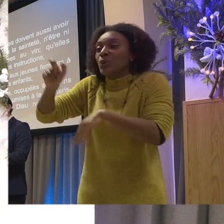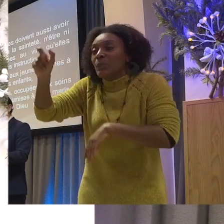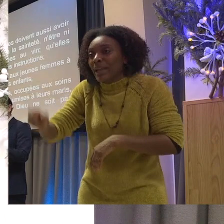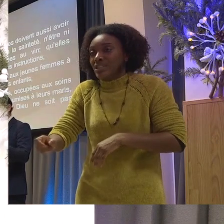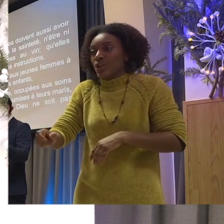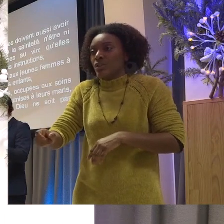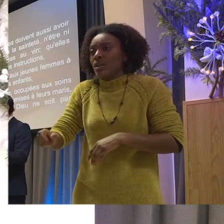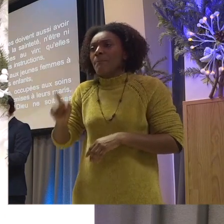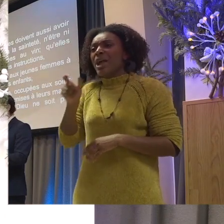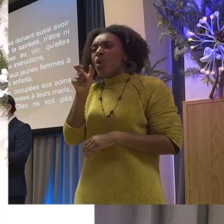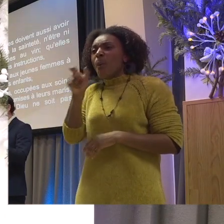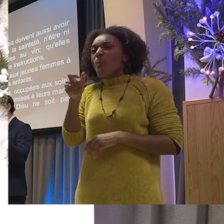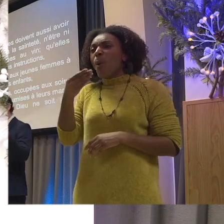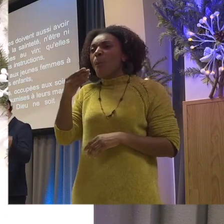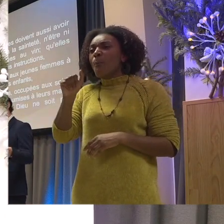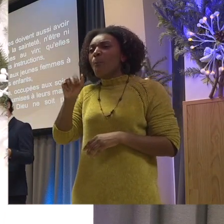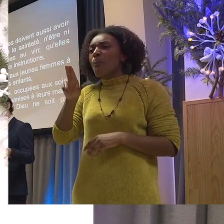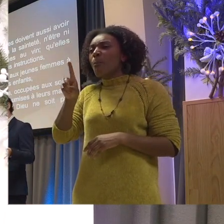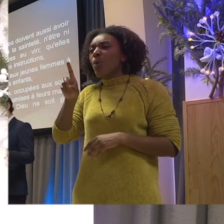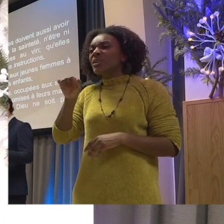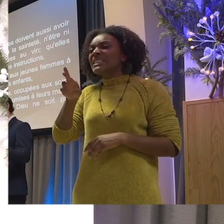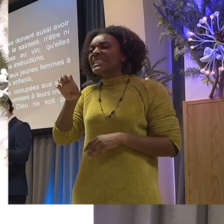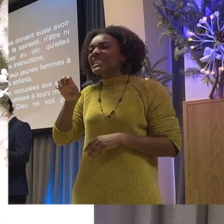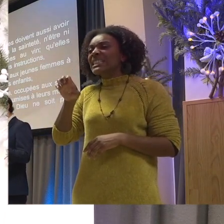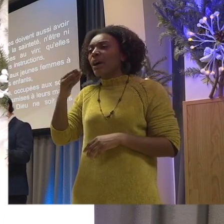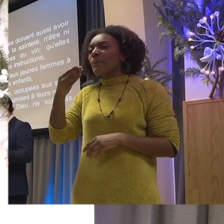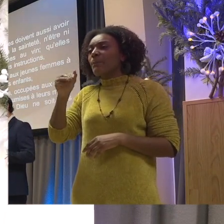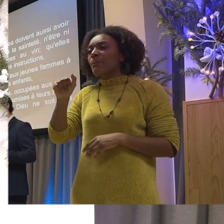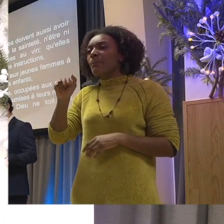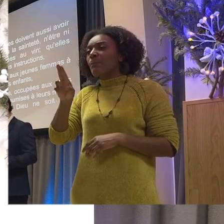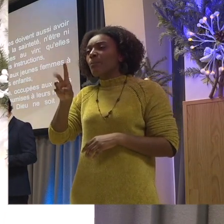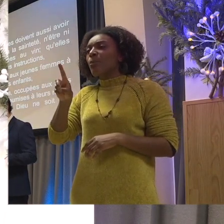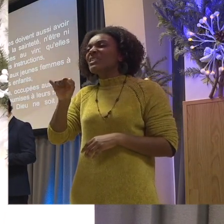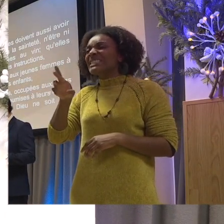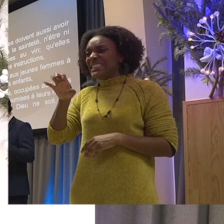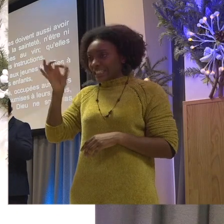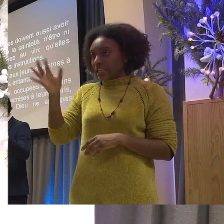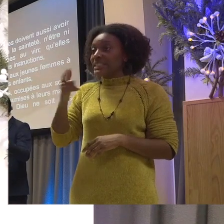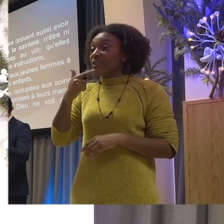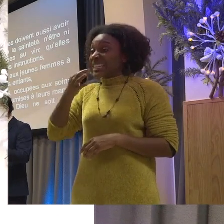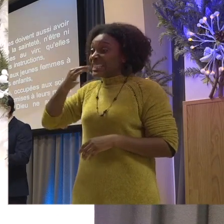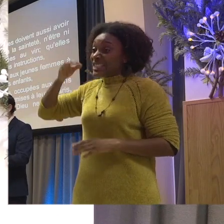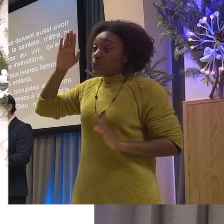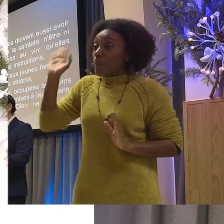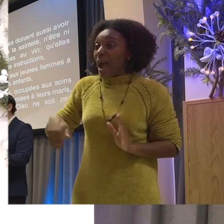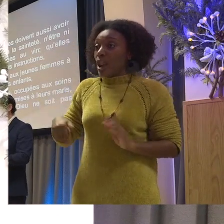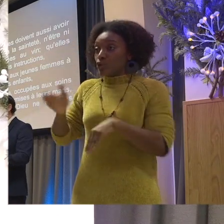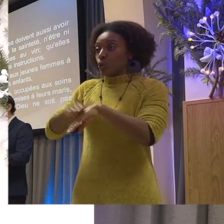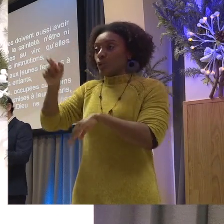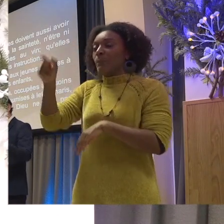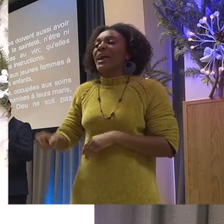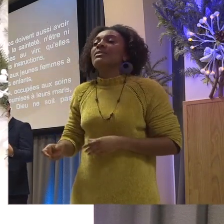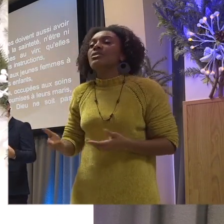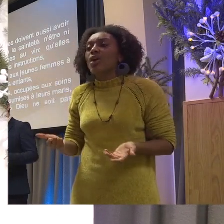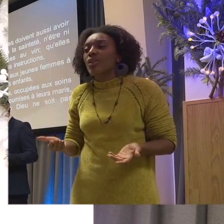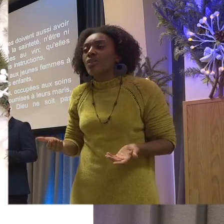le mot maudire veut dire? Dire du mal de. Quand on dit du mal de quelqu'un, on maudit cette personne. Quand